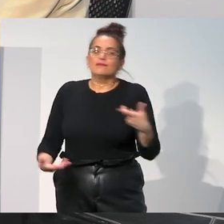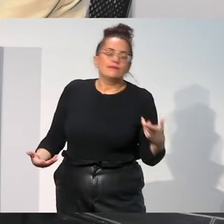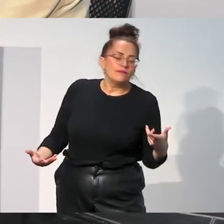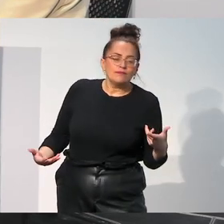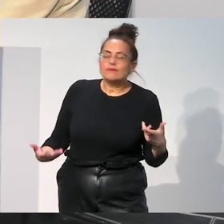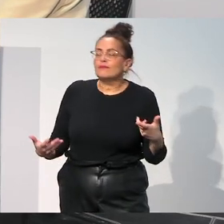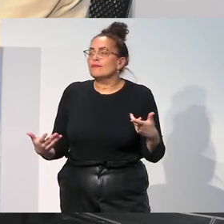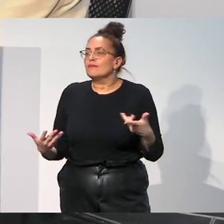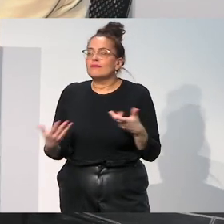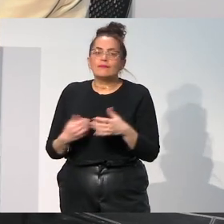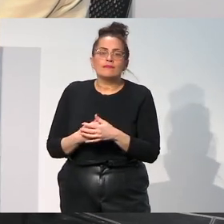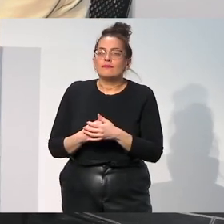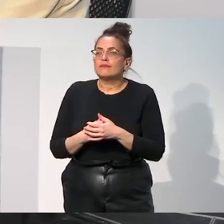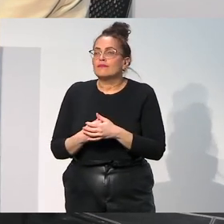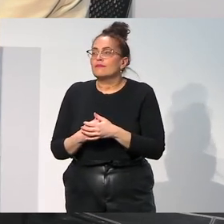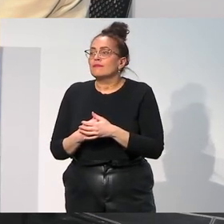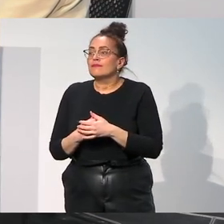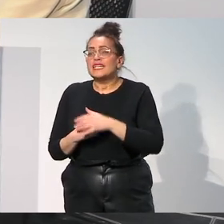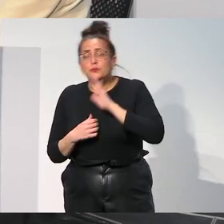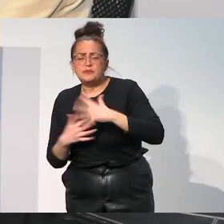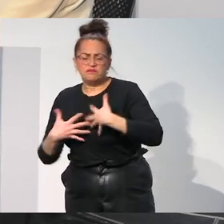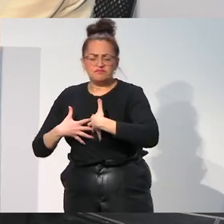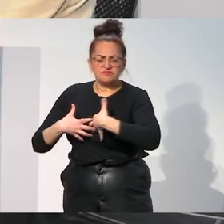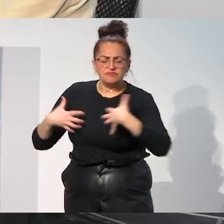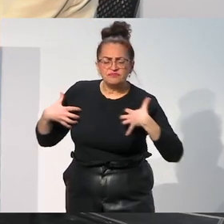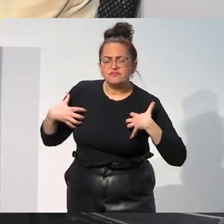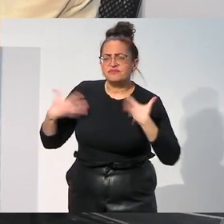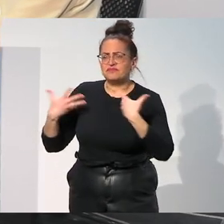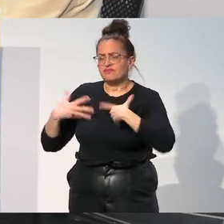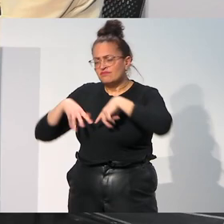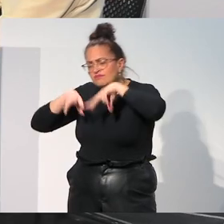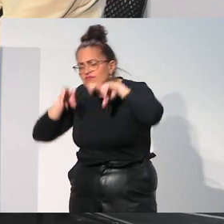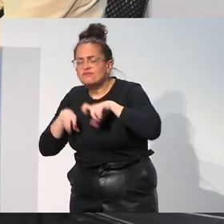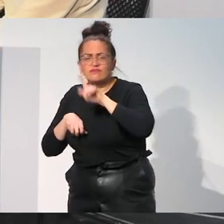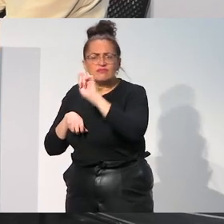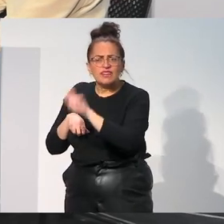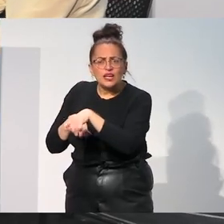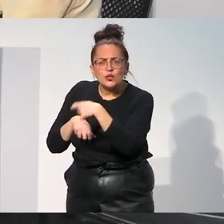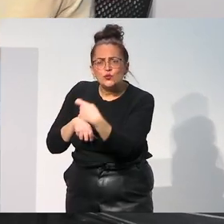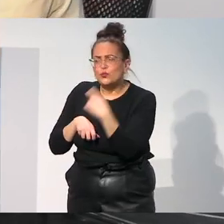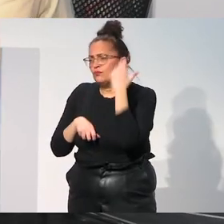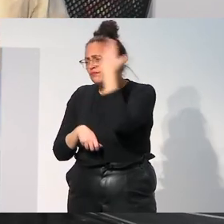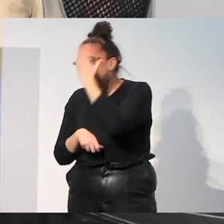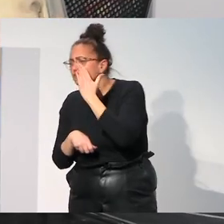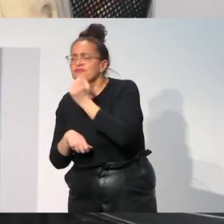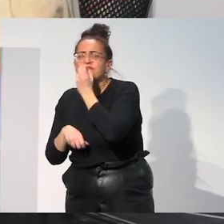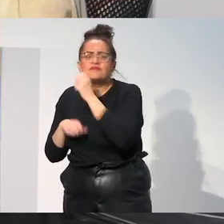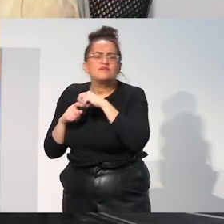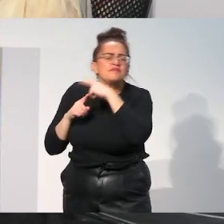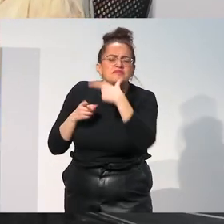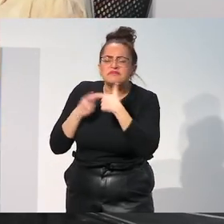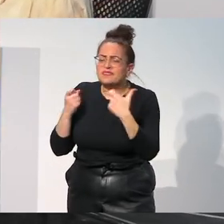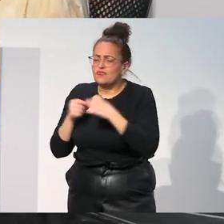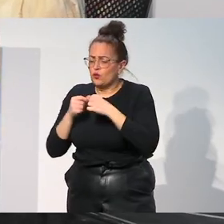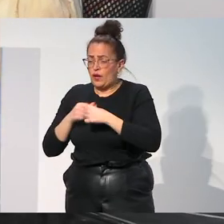facile si vous êtes naturaliste, que vous vivez quand même dans la nature, plus ou moins, ou si vous